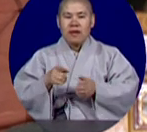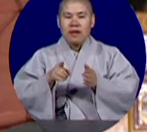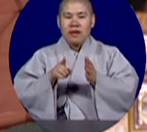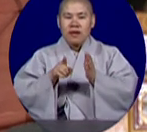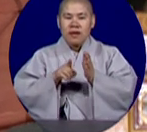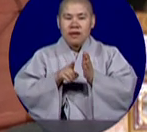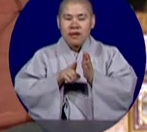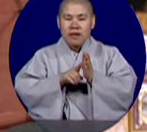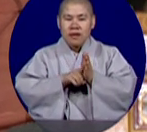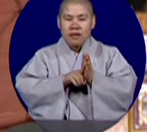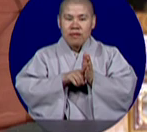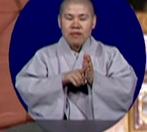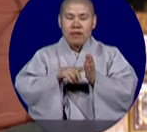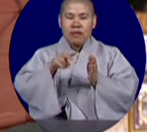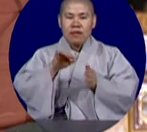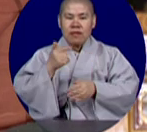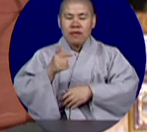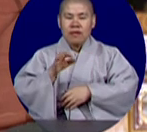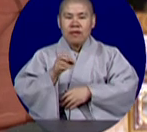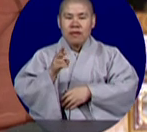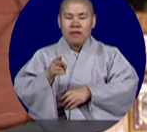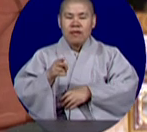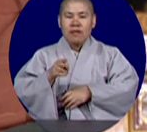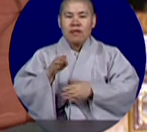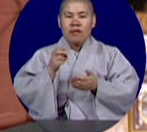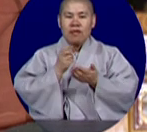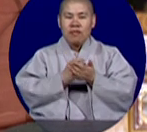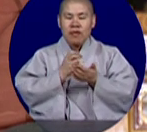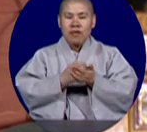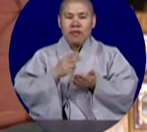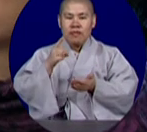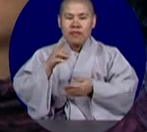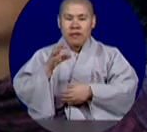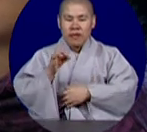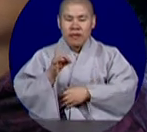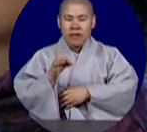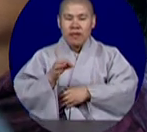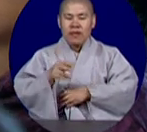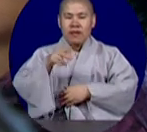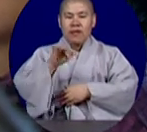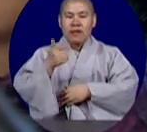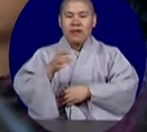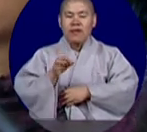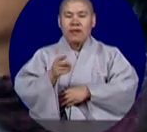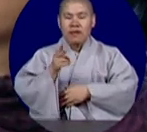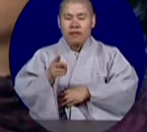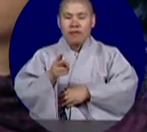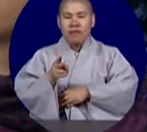신진여, 신불, 신법, 신성. 진여는